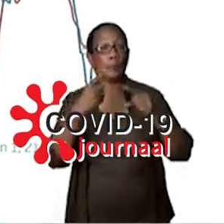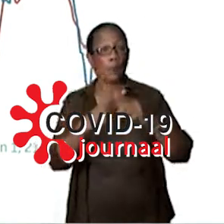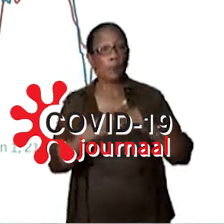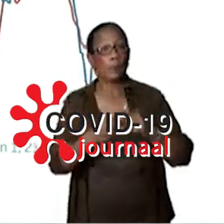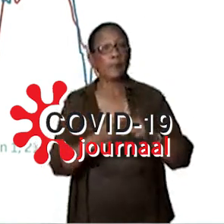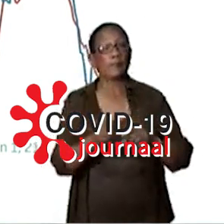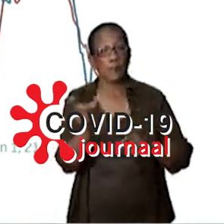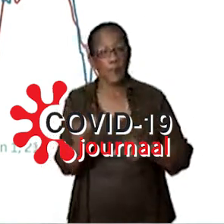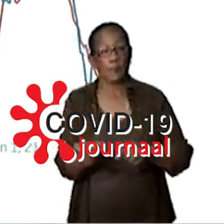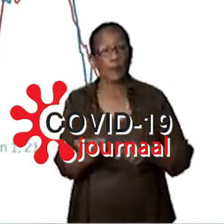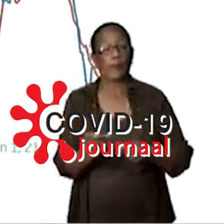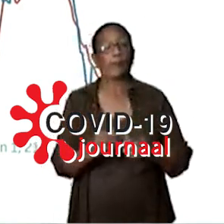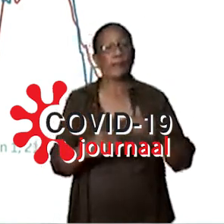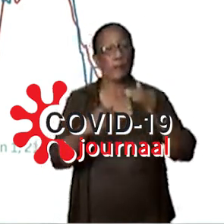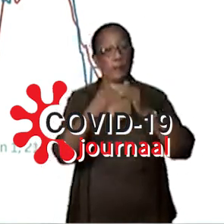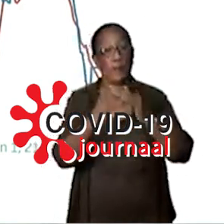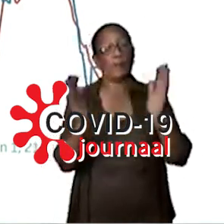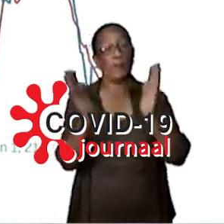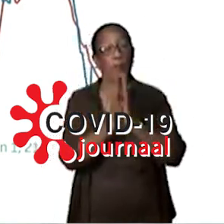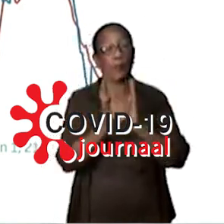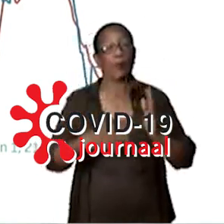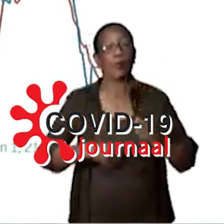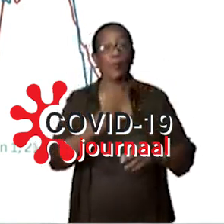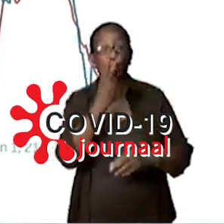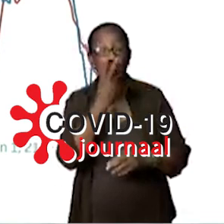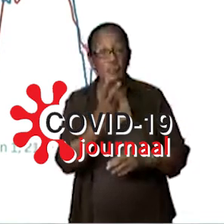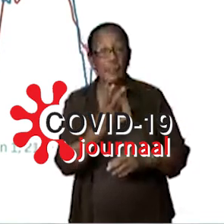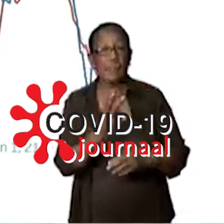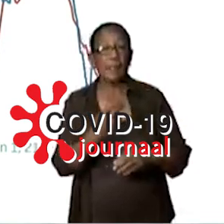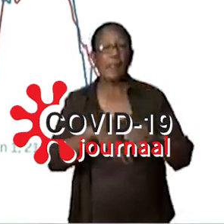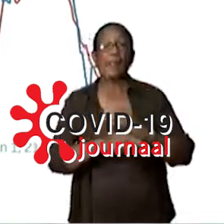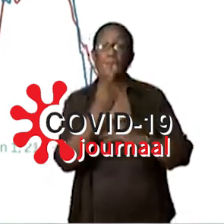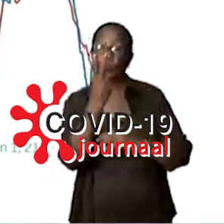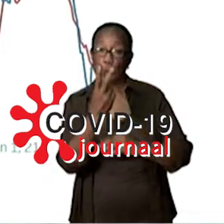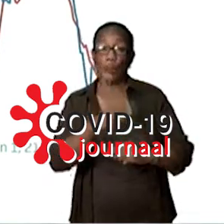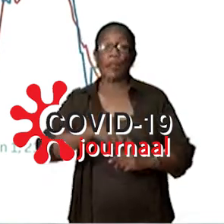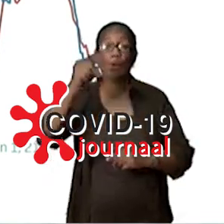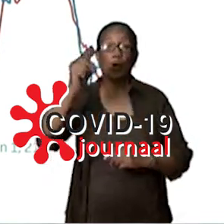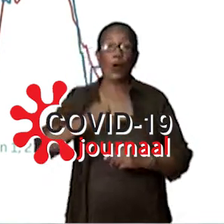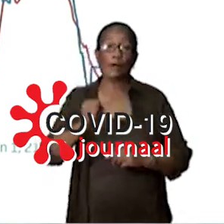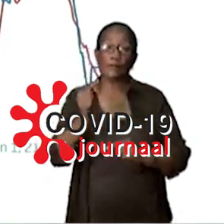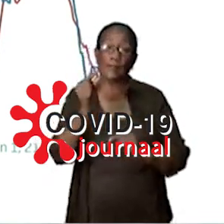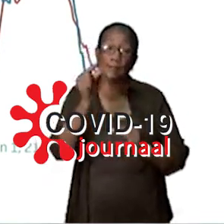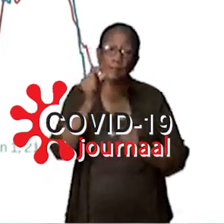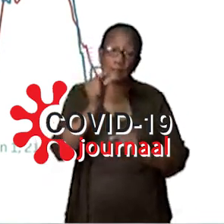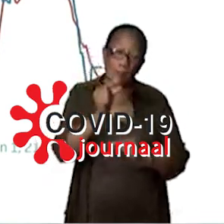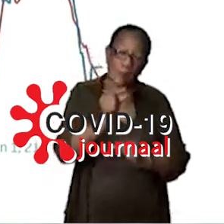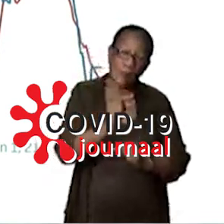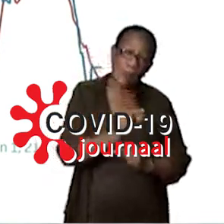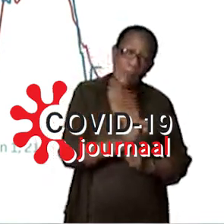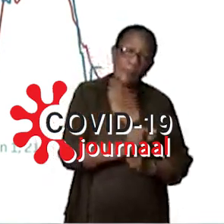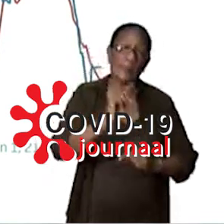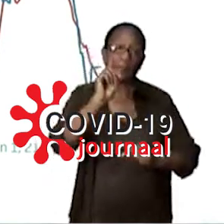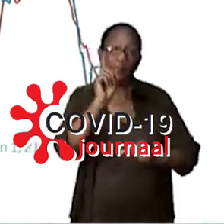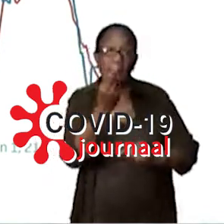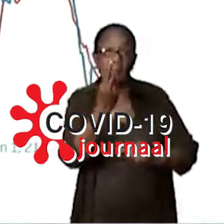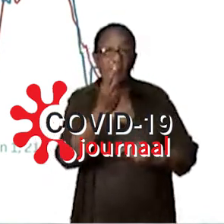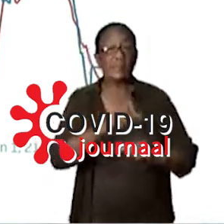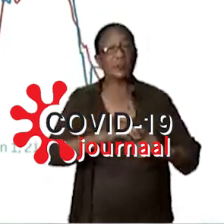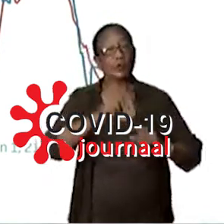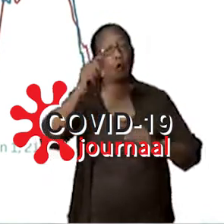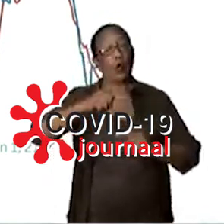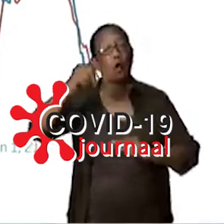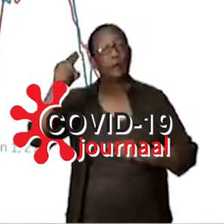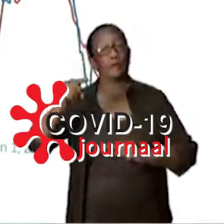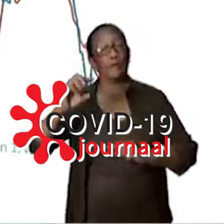Dat is in de piekperiode. Wat we wel zien is dat in de tweede golf dat het heel smal is. Is smaller dan de eerste golf. Dat wil zeggen